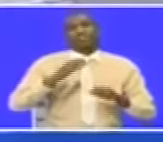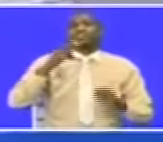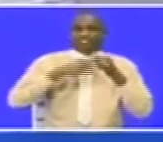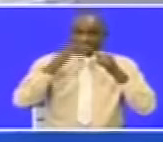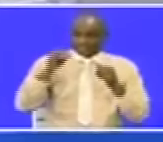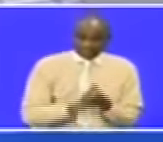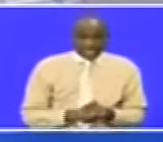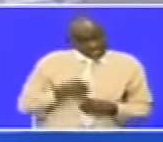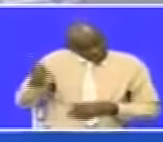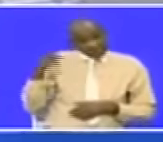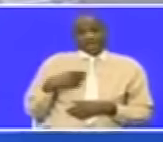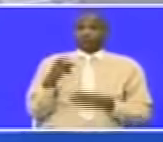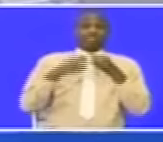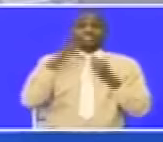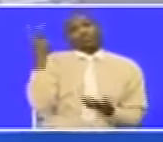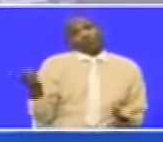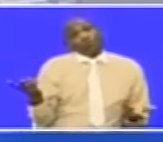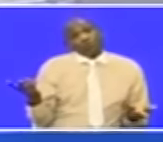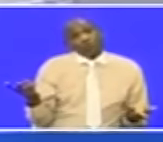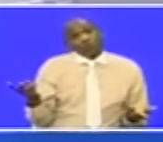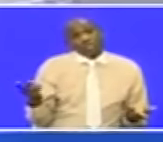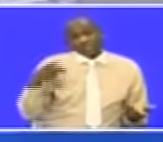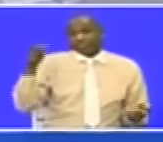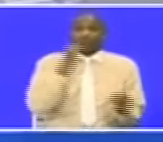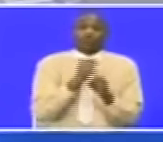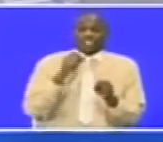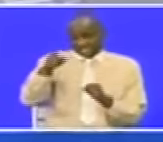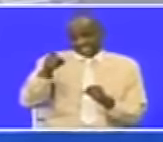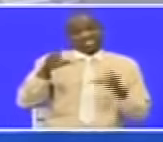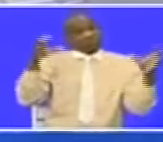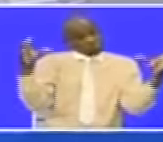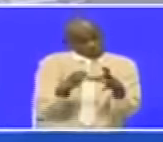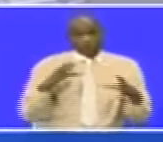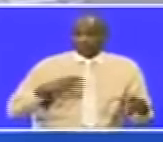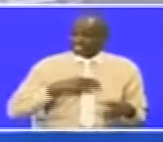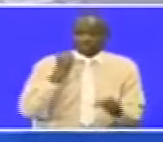ni 72, hilo jobu halina kazi tena. Watasema